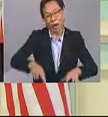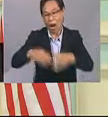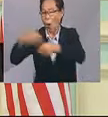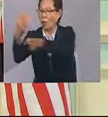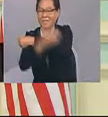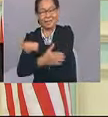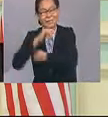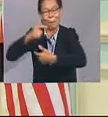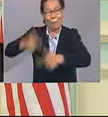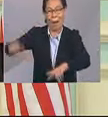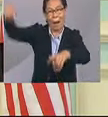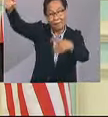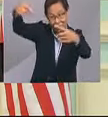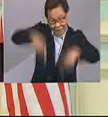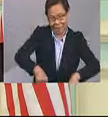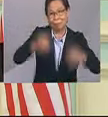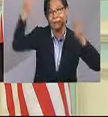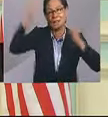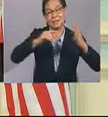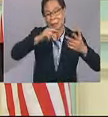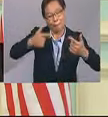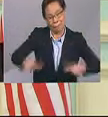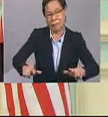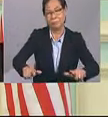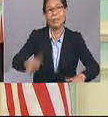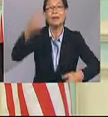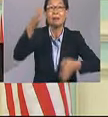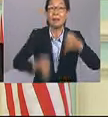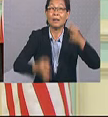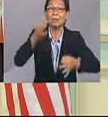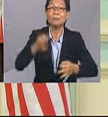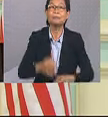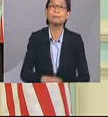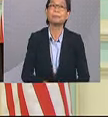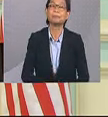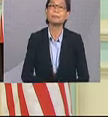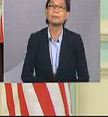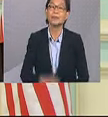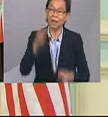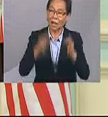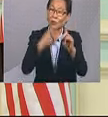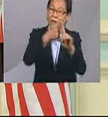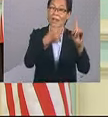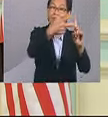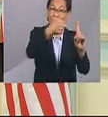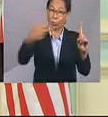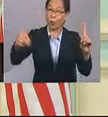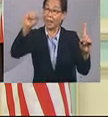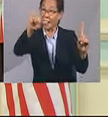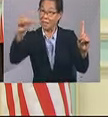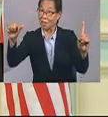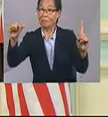tidak dibenarkan memasuki negara kita. Jadi kalau daripada Indonesia tu, Asia